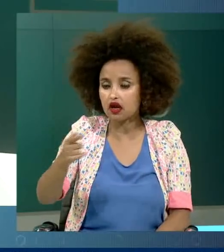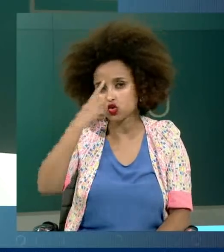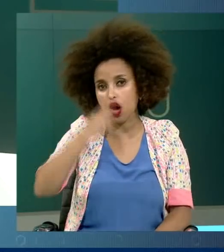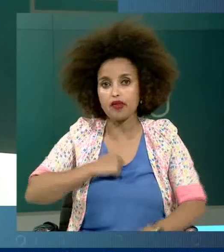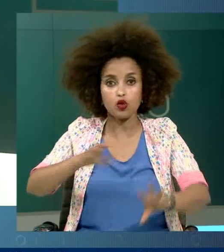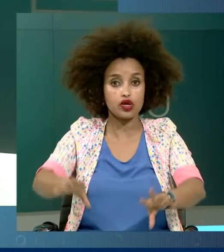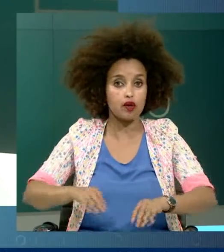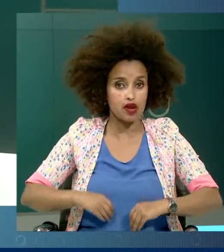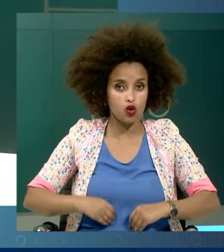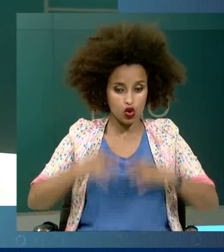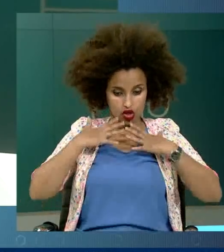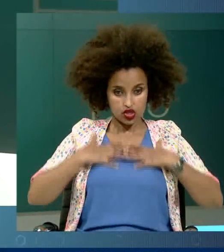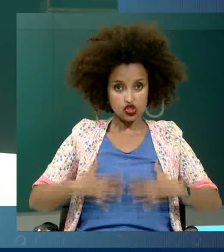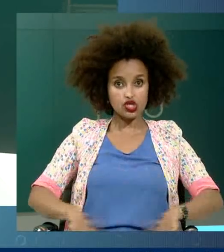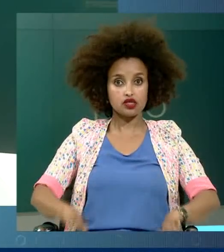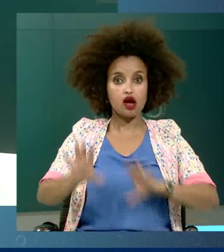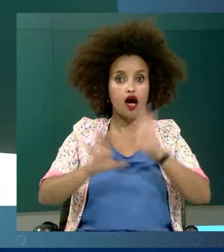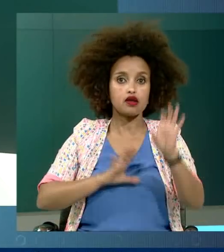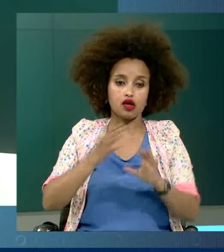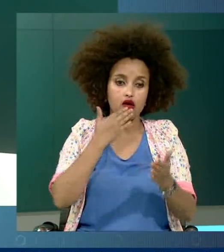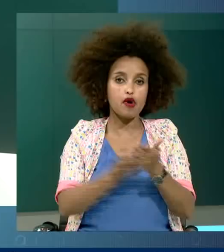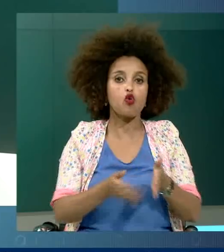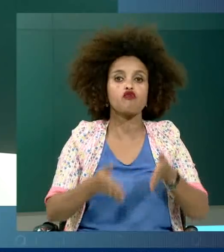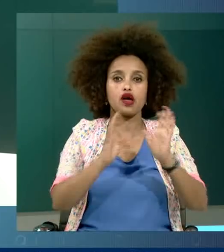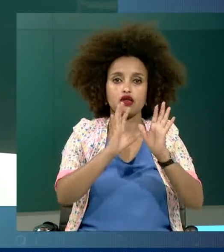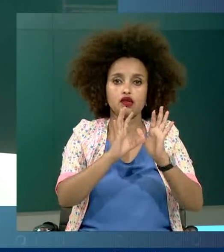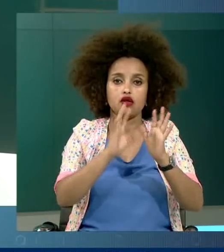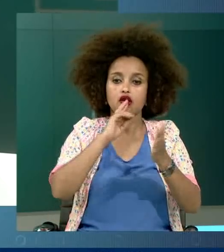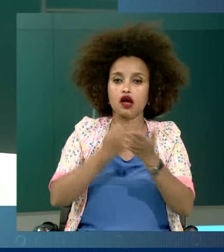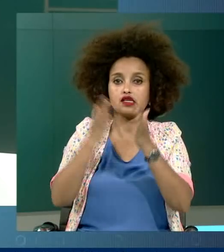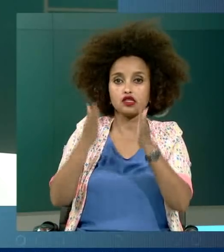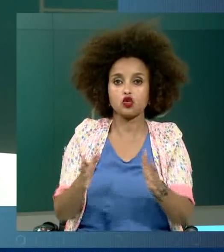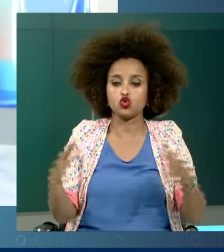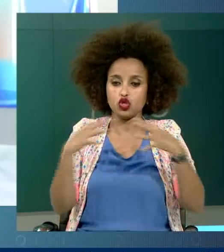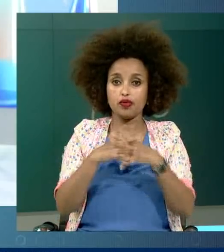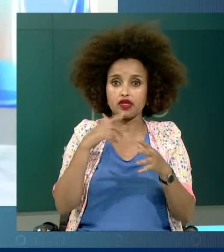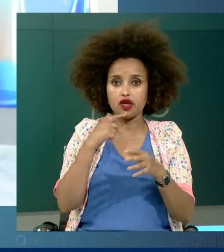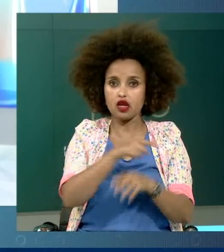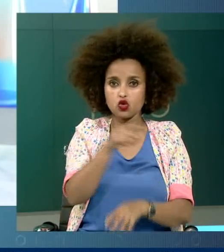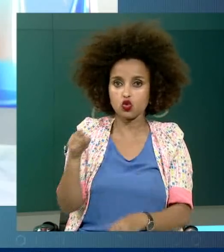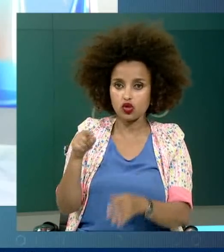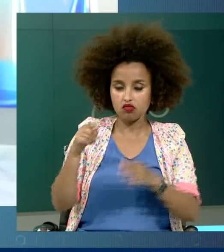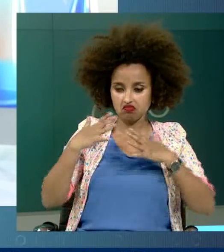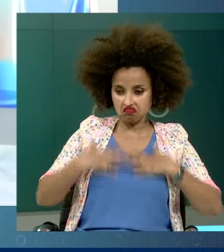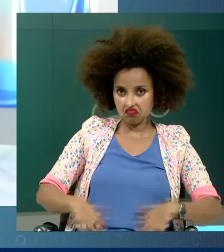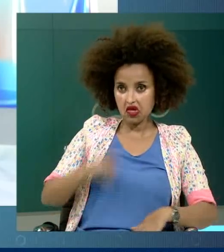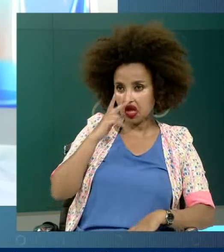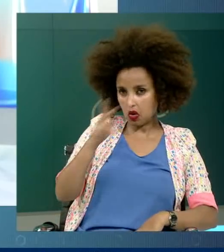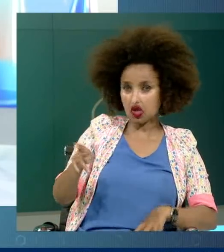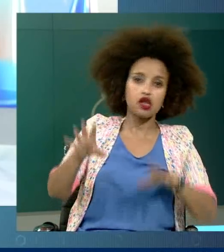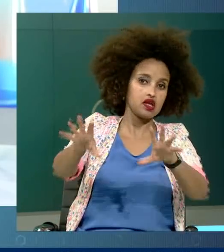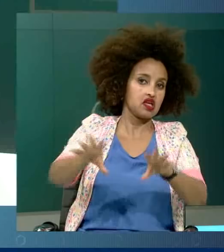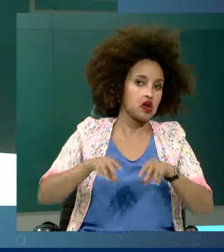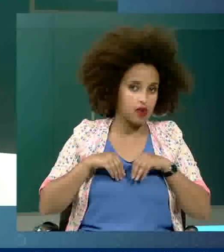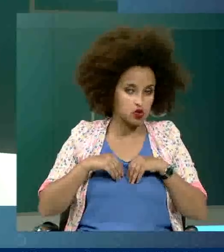ስንሄድ ቲሸርቶቻችን እየለበስን ነው የበጎ ፍቃድ ጋዜጠኞች ህብረት ይላል እሱን ለብሰን ስለሆነ በቀላሉ ተቀባይነት አለን